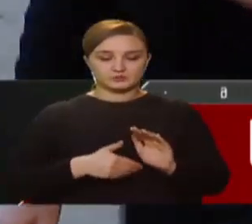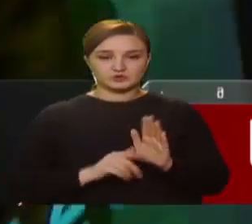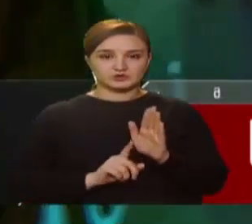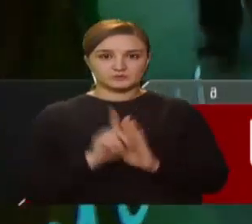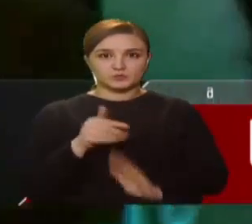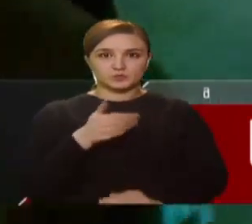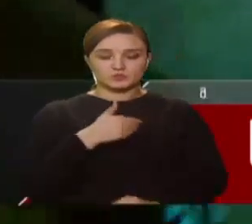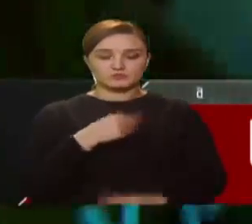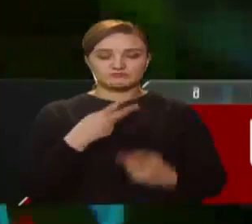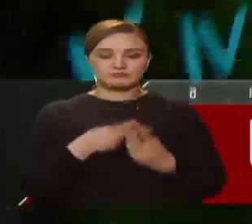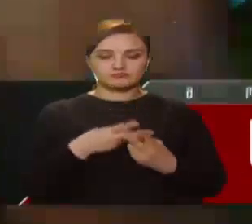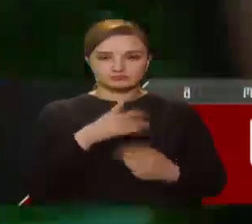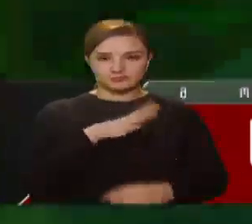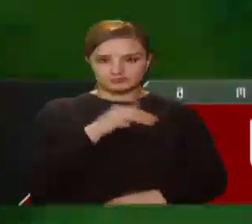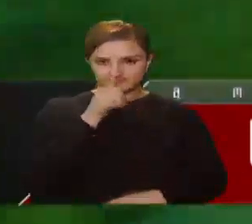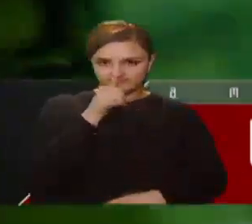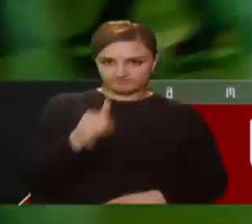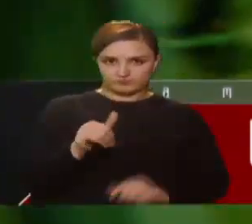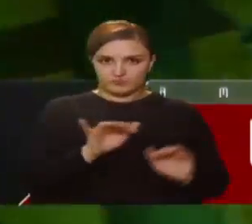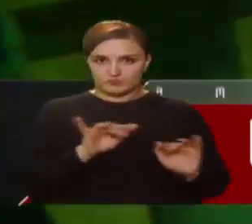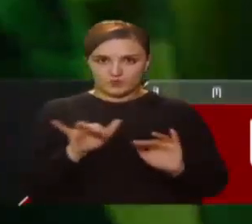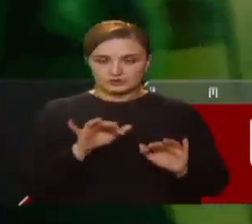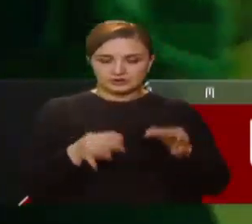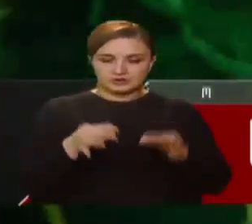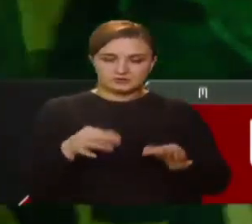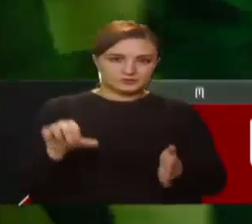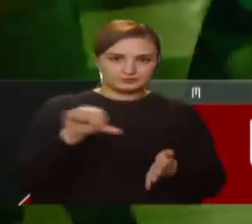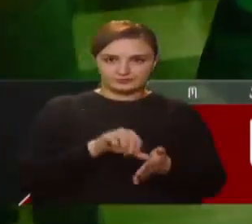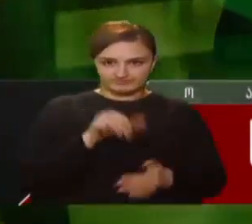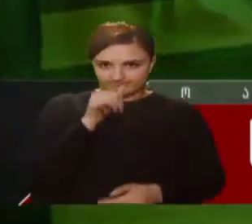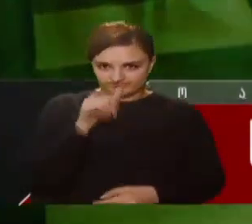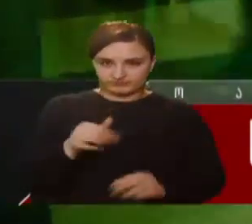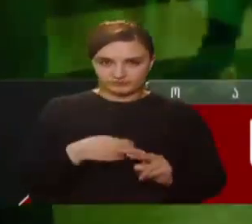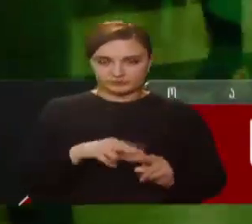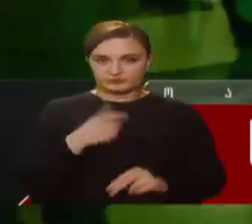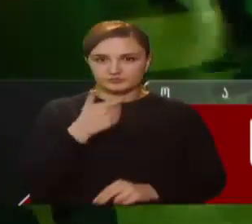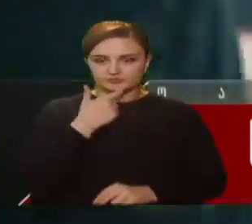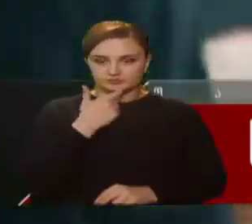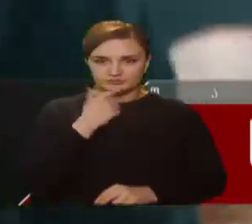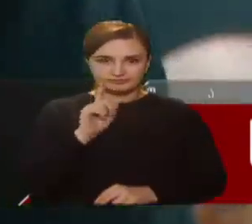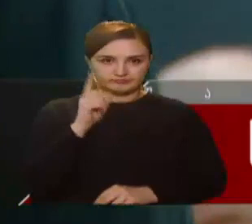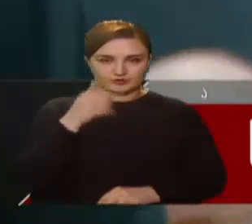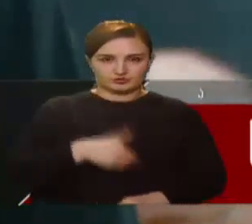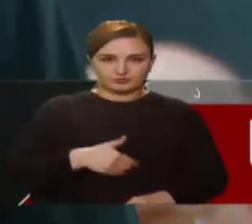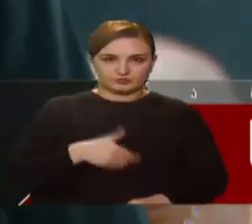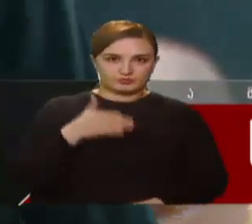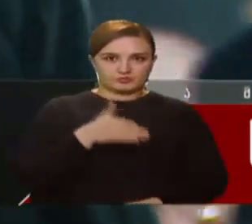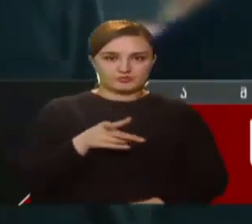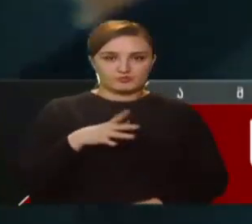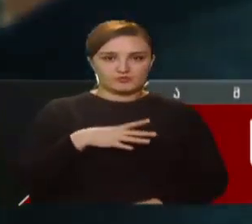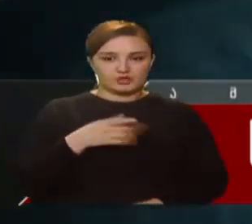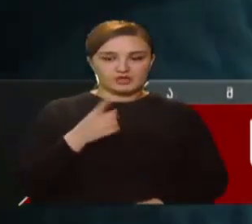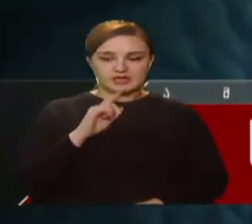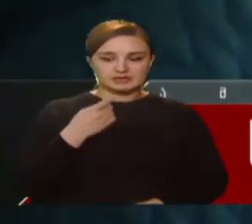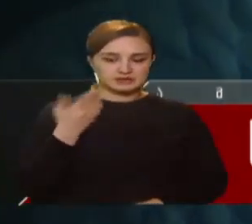შემდეგ სურდა რაც პენიტენციურმა სამსახურმა. Პროცესზე მისი დისტანციური ჩართვა ვერ უზრუნველყო. Ერთი წლის წინ ის უკვე შიმშილობდა 50